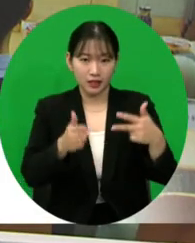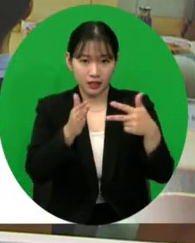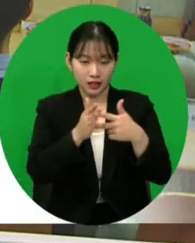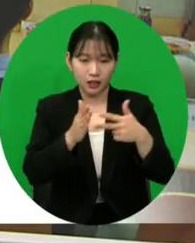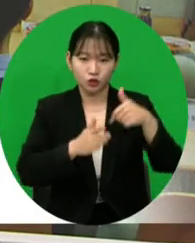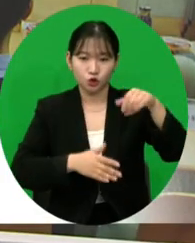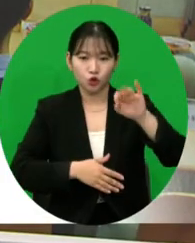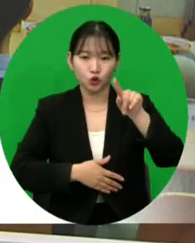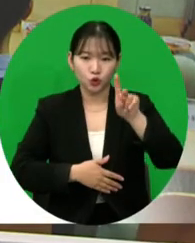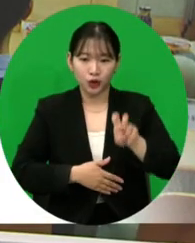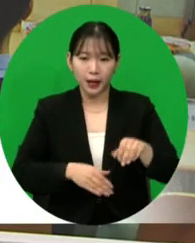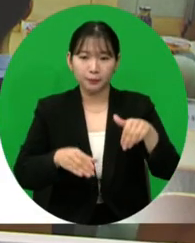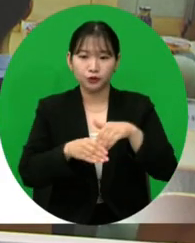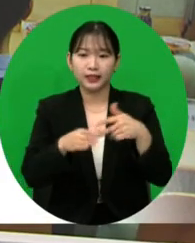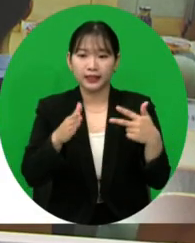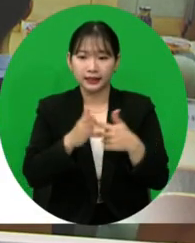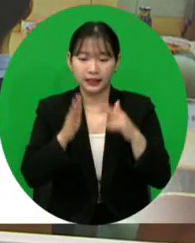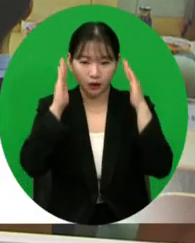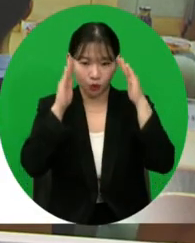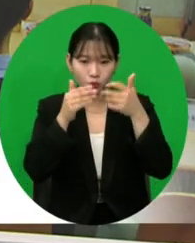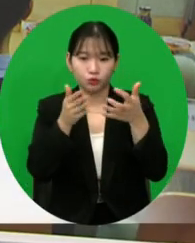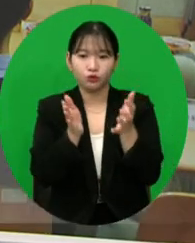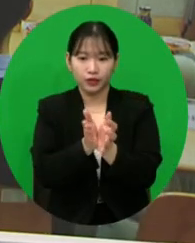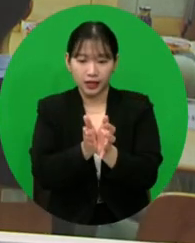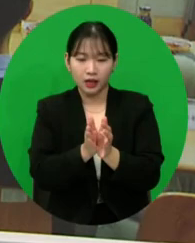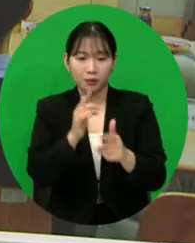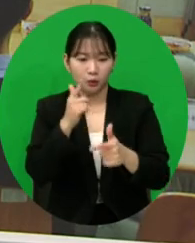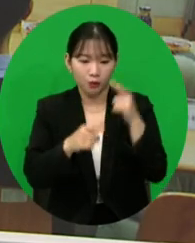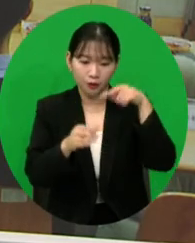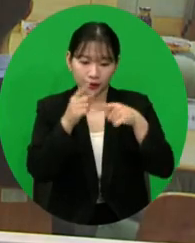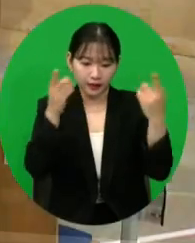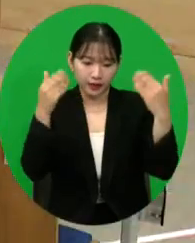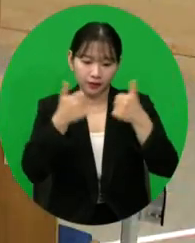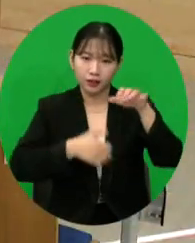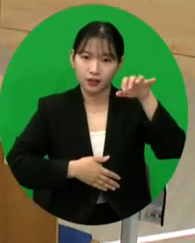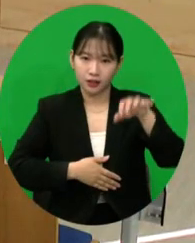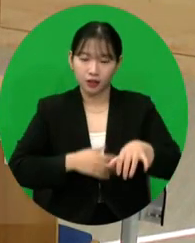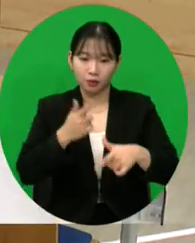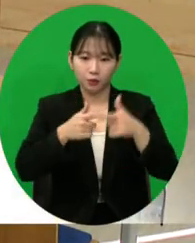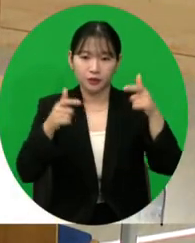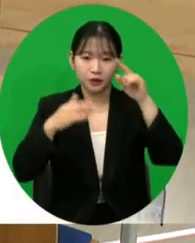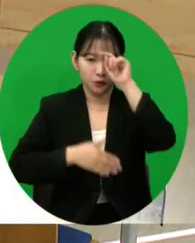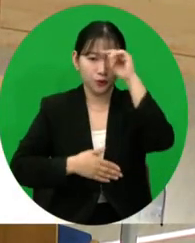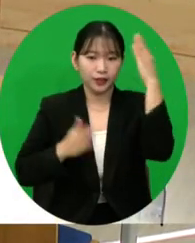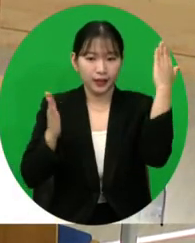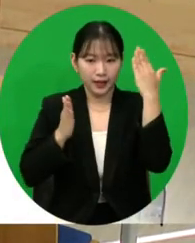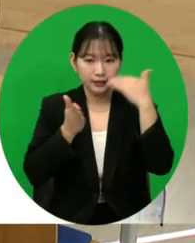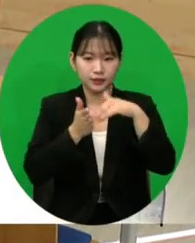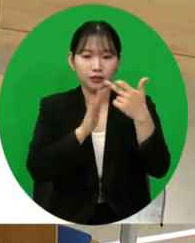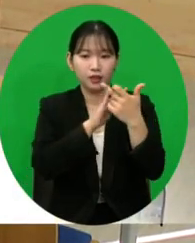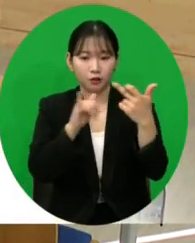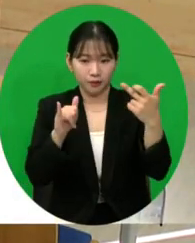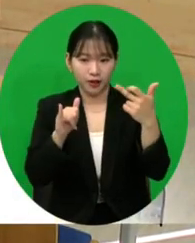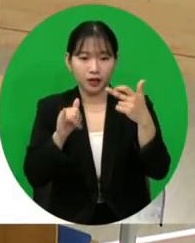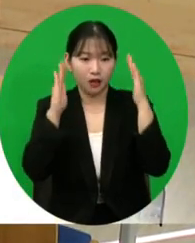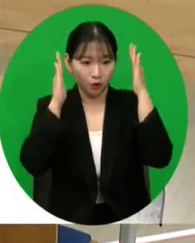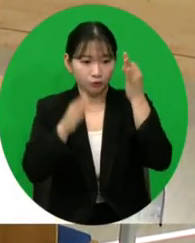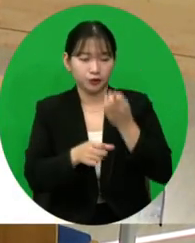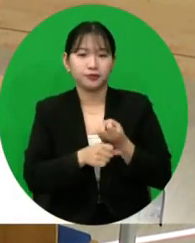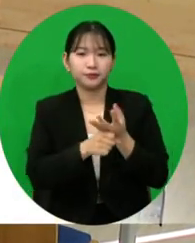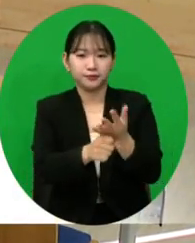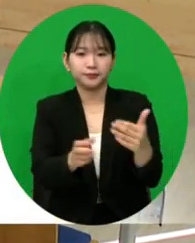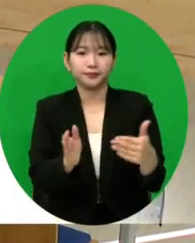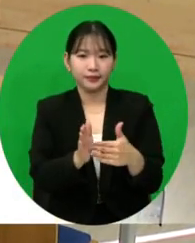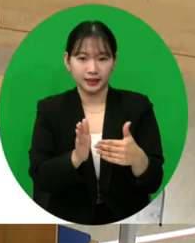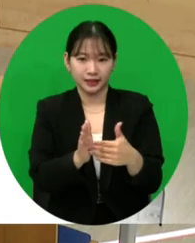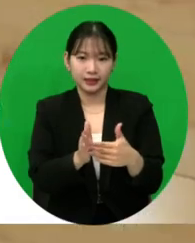재단법인 구암문화재단 장학회는 오늘 목포고학대 회의실에서 목포지역 고등학생 17명에게 장학금을